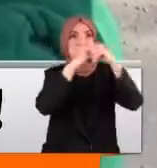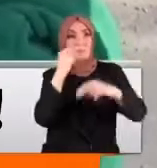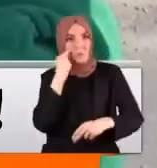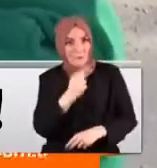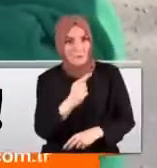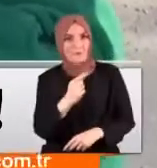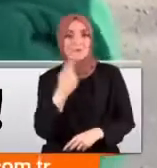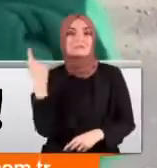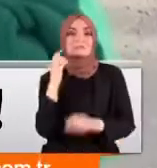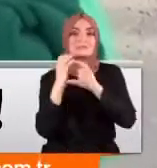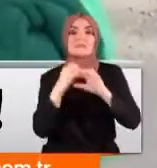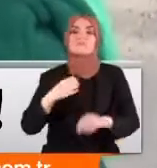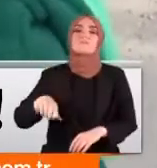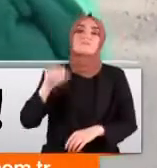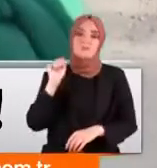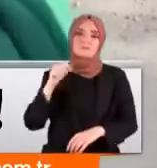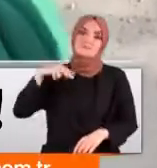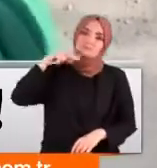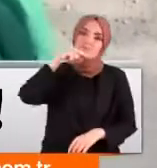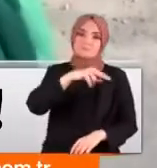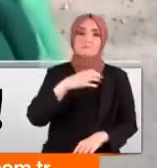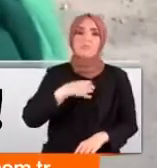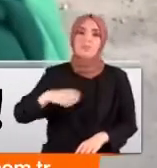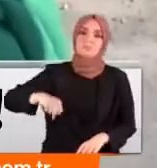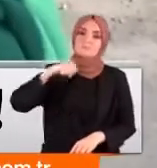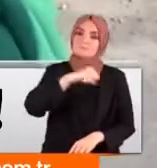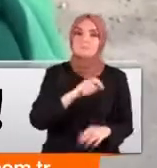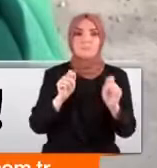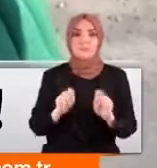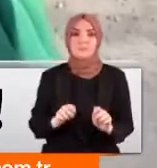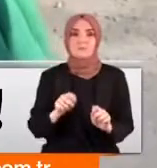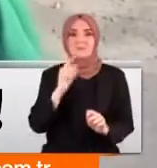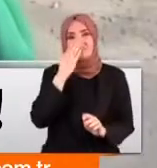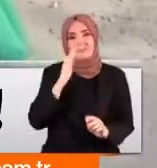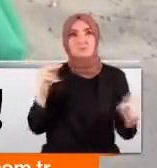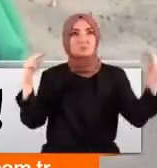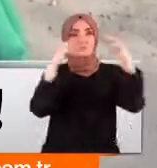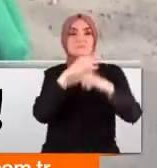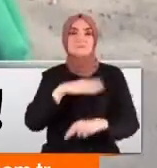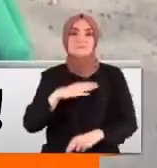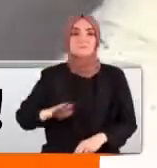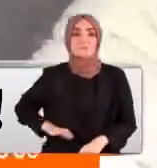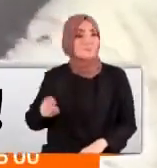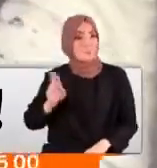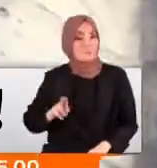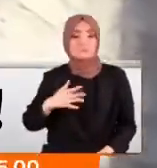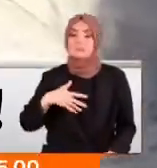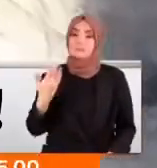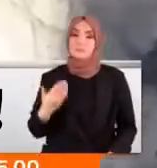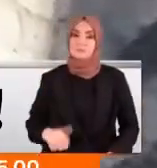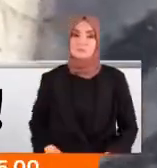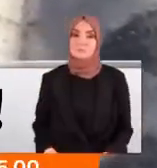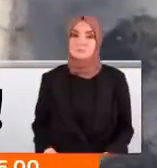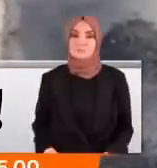buradan zaten üst geçitle karşıya geçiririz. Biz sadece üst geçit istiyoruz. Çocuğumuz ölsün istemiyoruz.